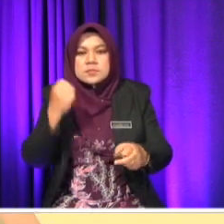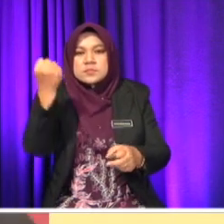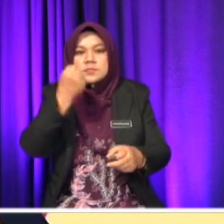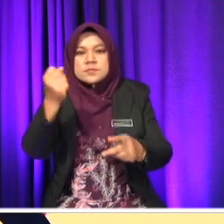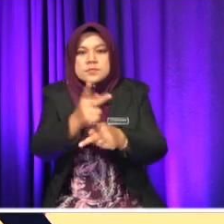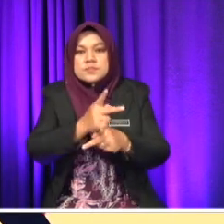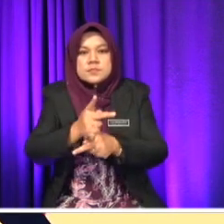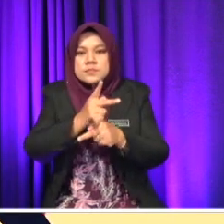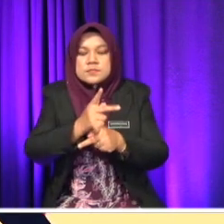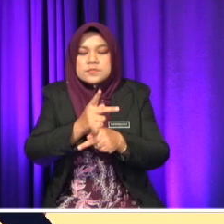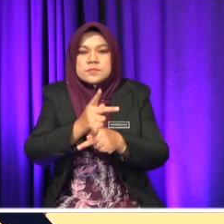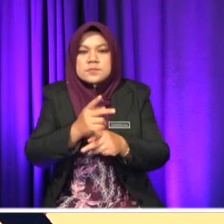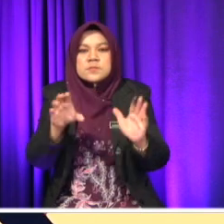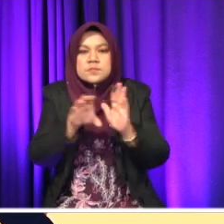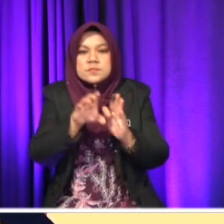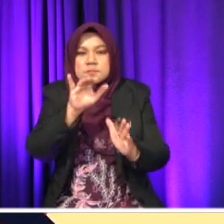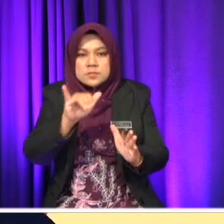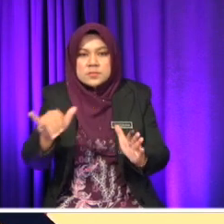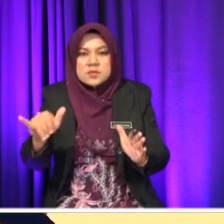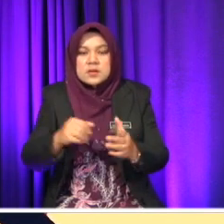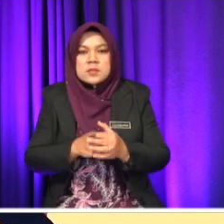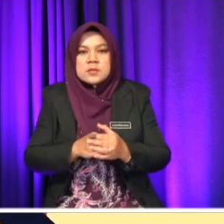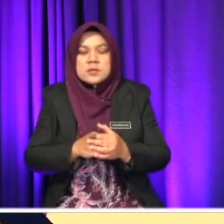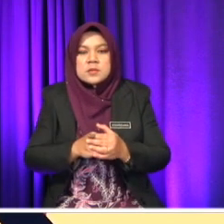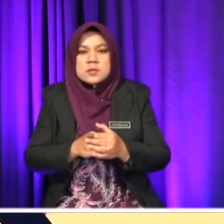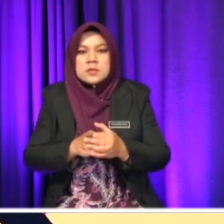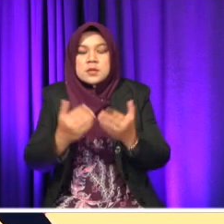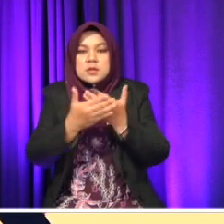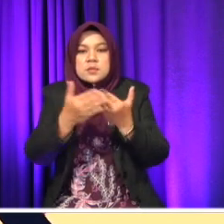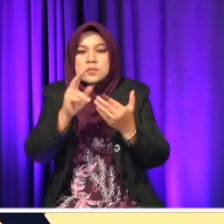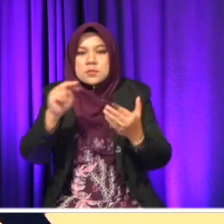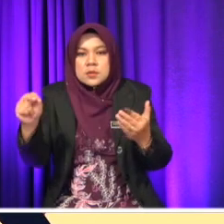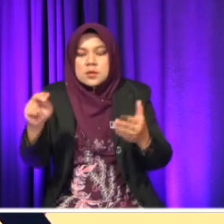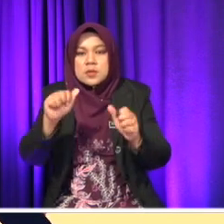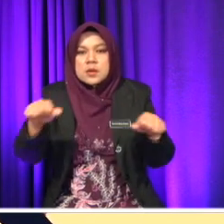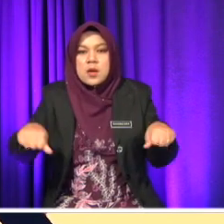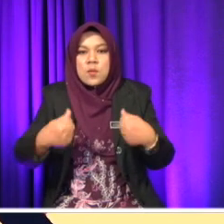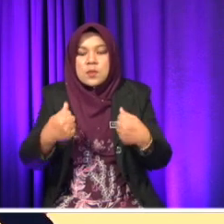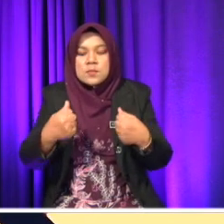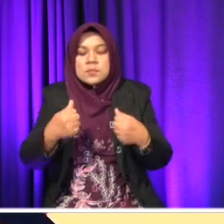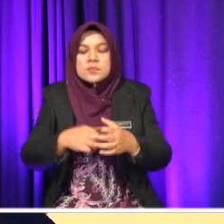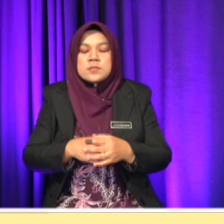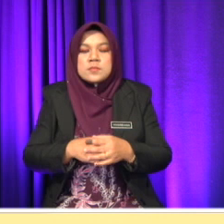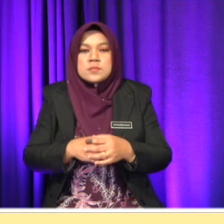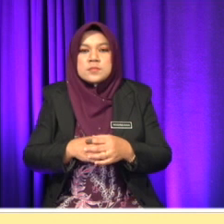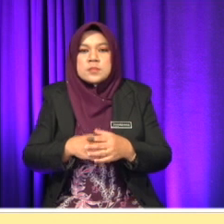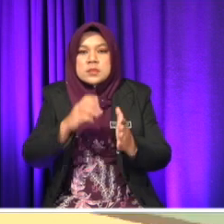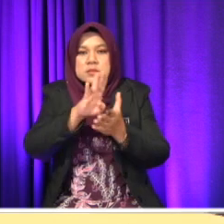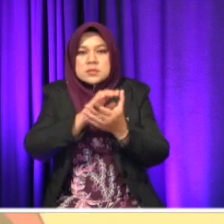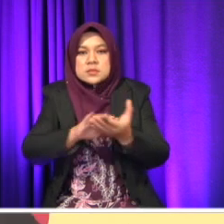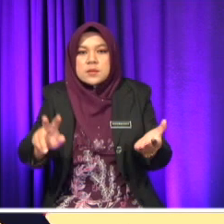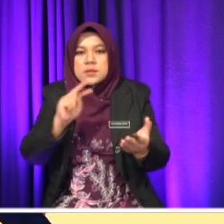dan terjamin sebagai contohnya prasarana di tempat-tempat awal dinaik taraf dari segi keselamatan dan